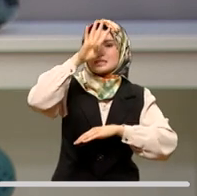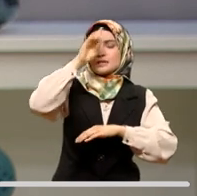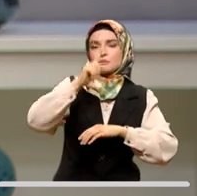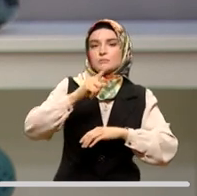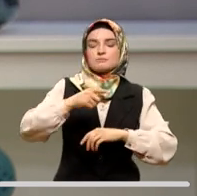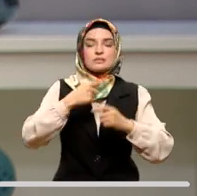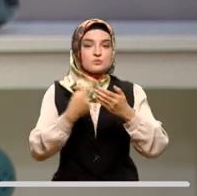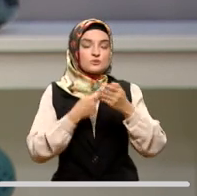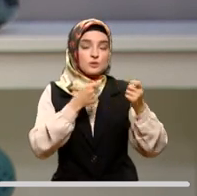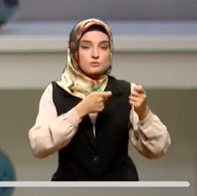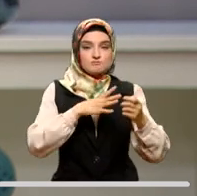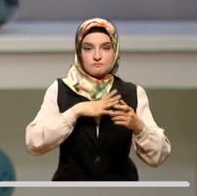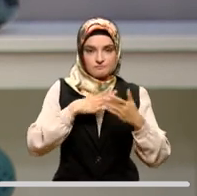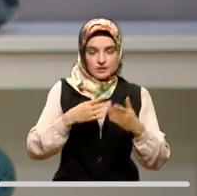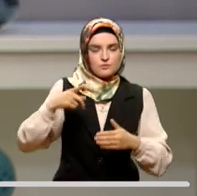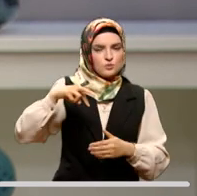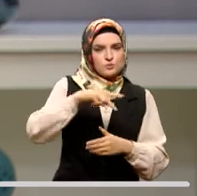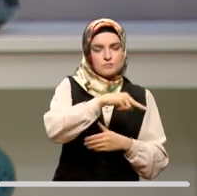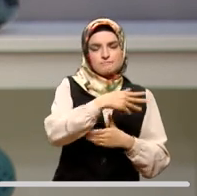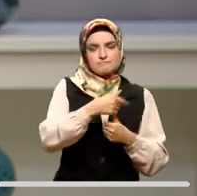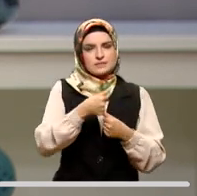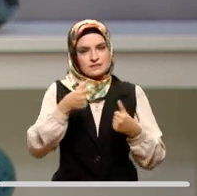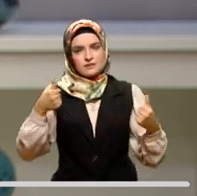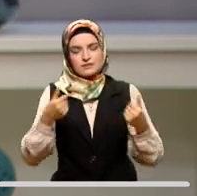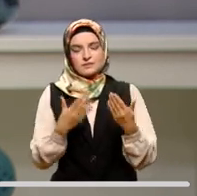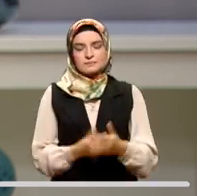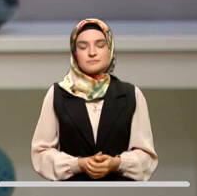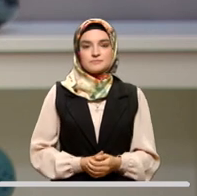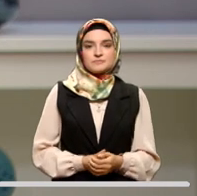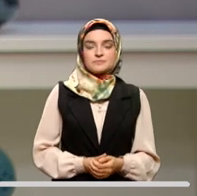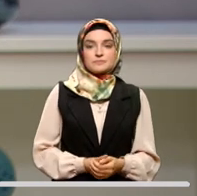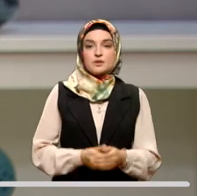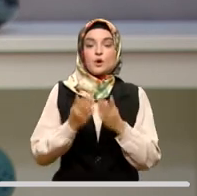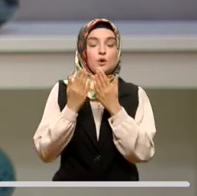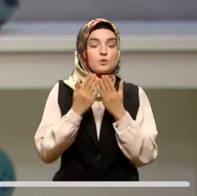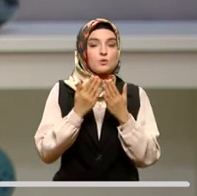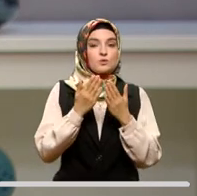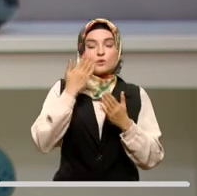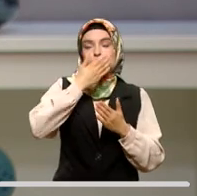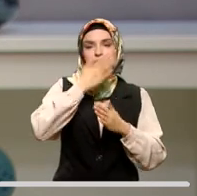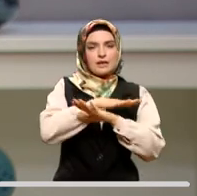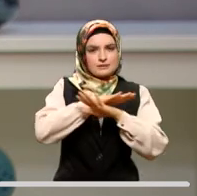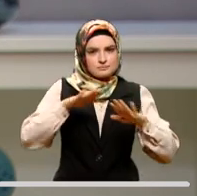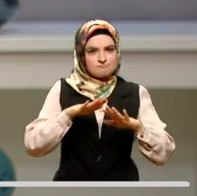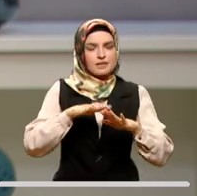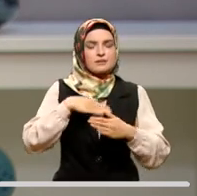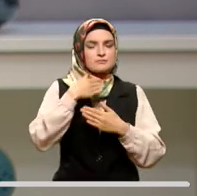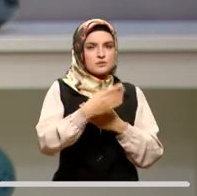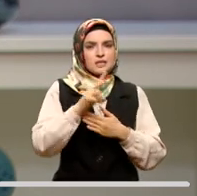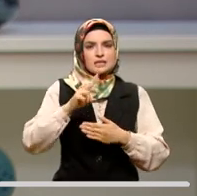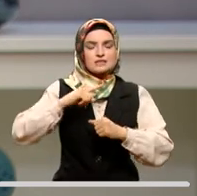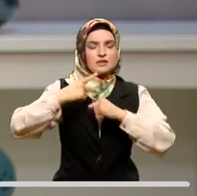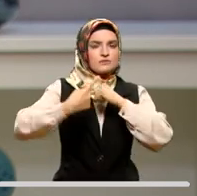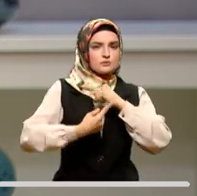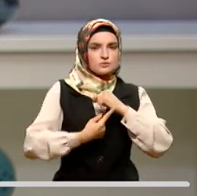oraya giderdik. Yürüme mesafesindeydi evimiz, o yüzden bizim için büyük bir şanstı. Okullar kapanırdı. Yanlış hatırlamıyorsam 2 hafta sonra falan maksimum o